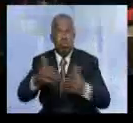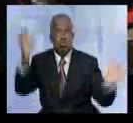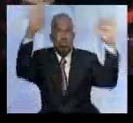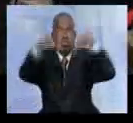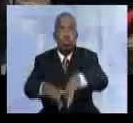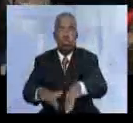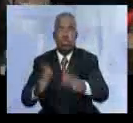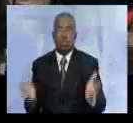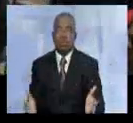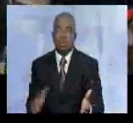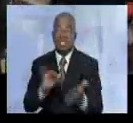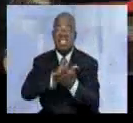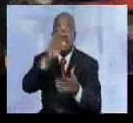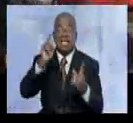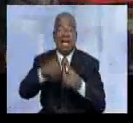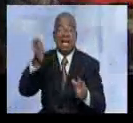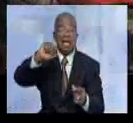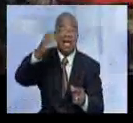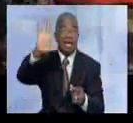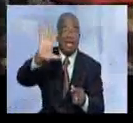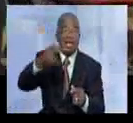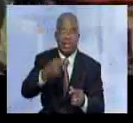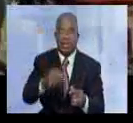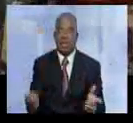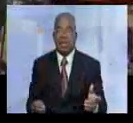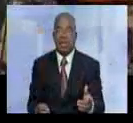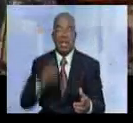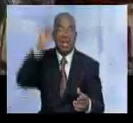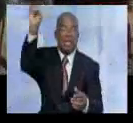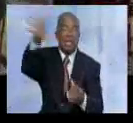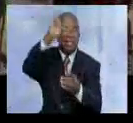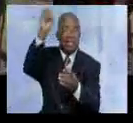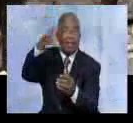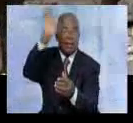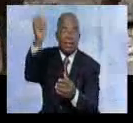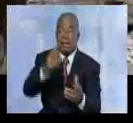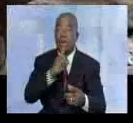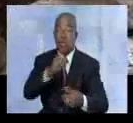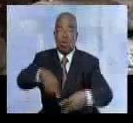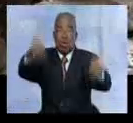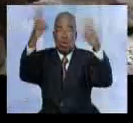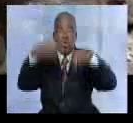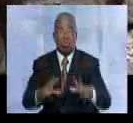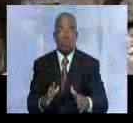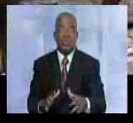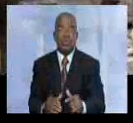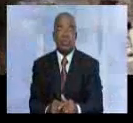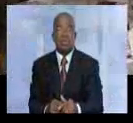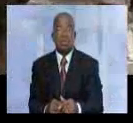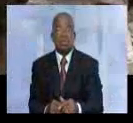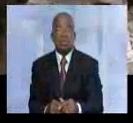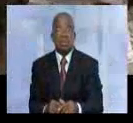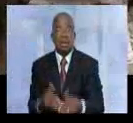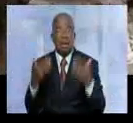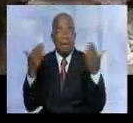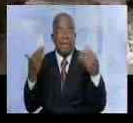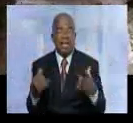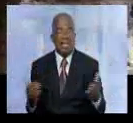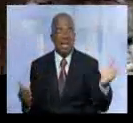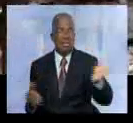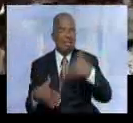aux environs de 15 heures. L'unité des sapeurs-pompiers conduite par le colonel Issa Sako sera très vite sur les lieux. Mais faute de